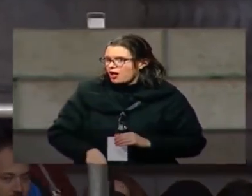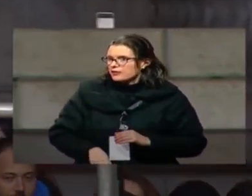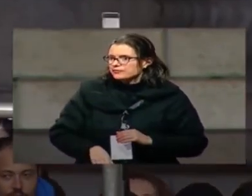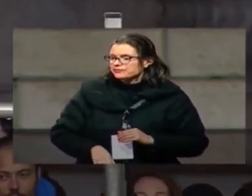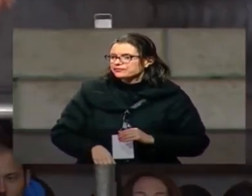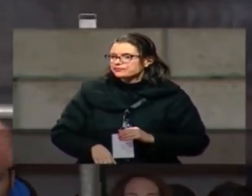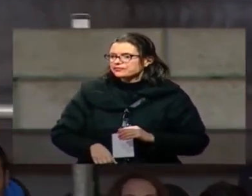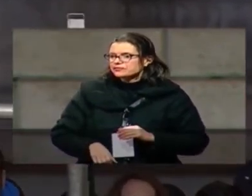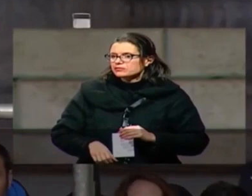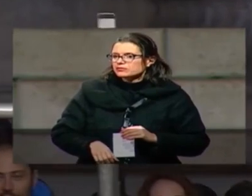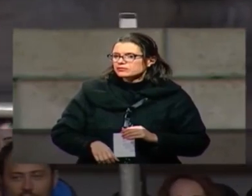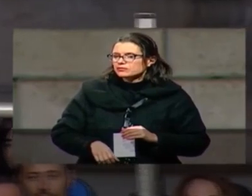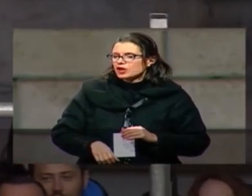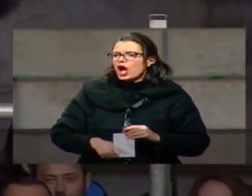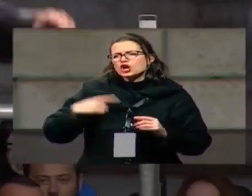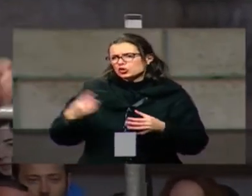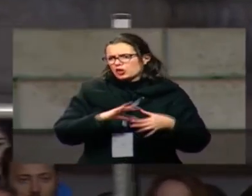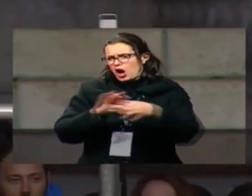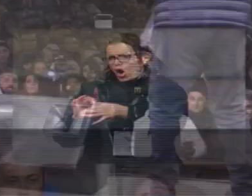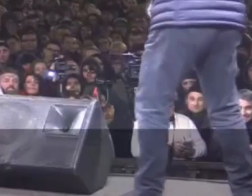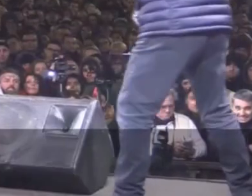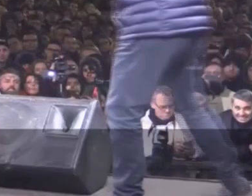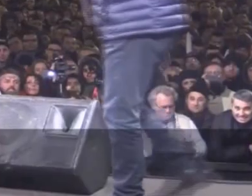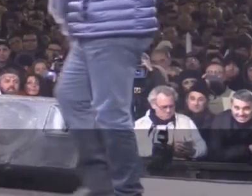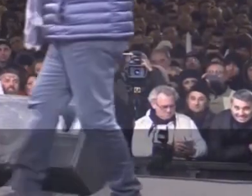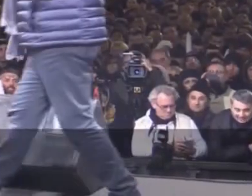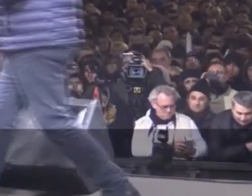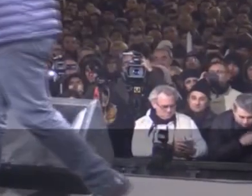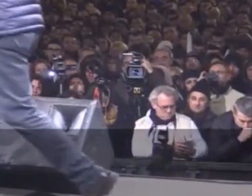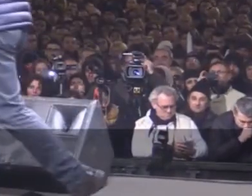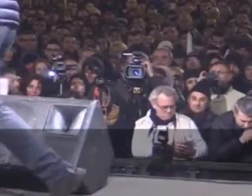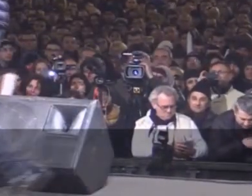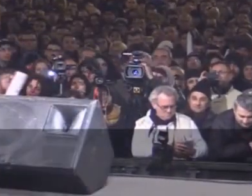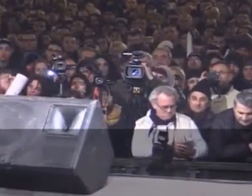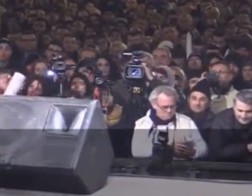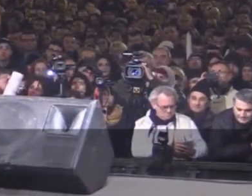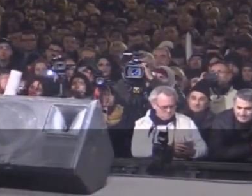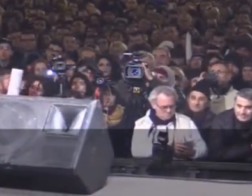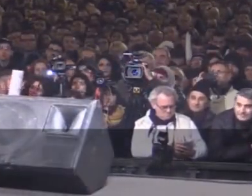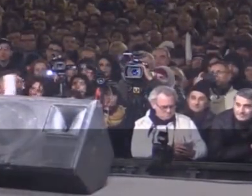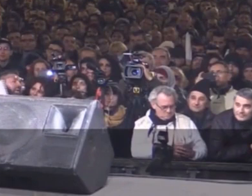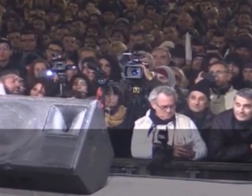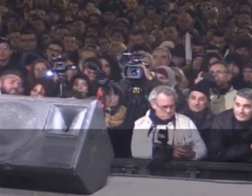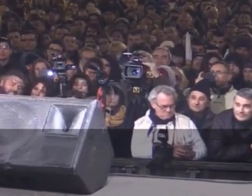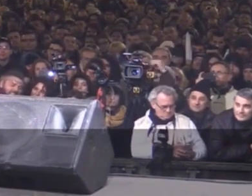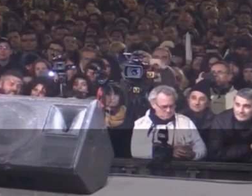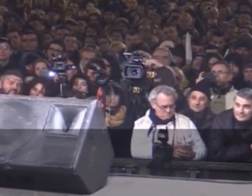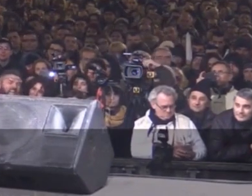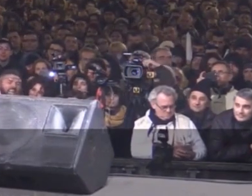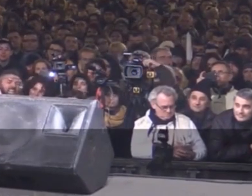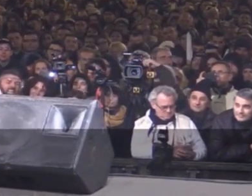deutch la BCE dentro la Deutsch e la bundesbank 147 banche sono in cima e comandano